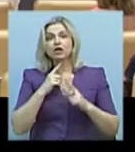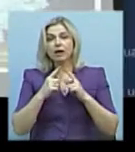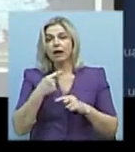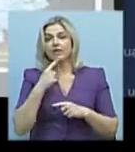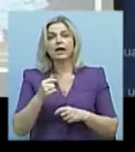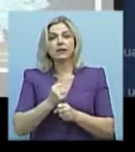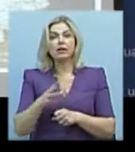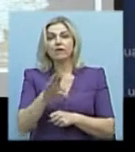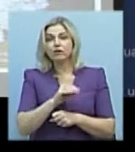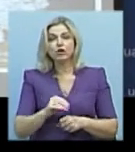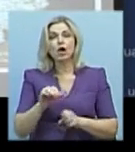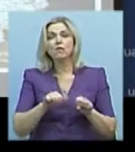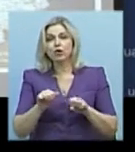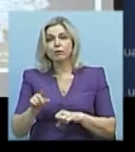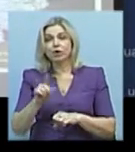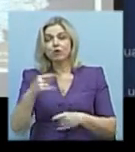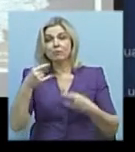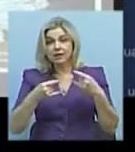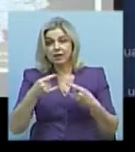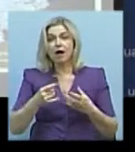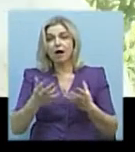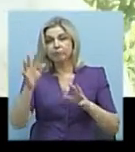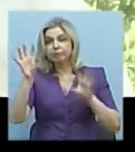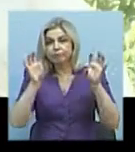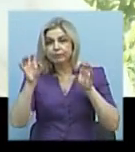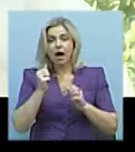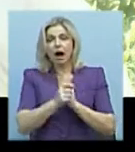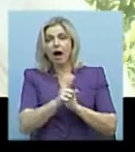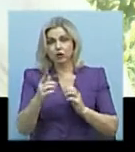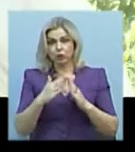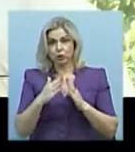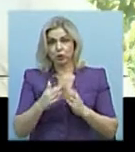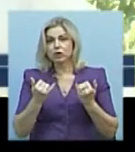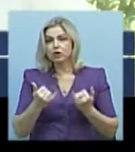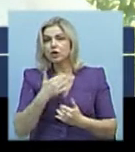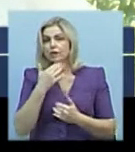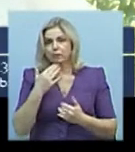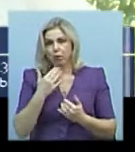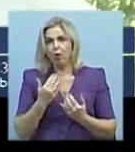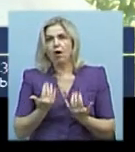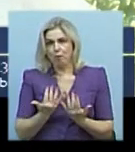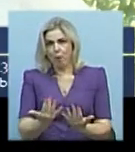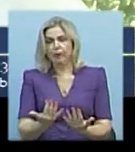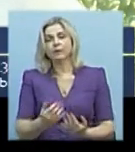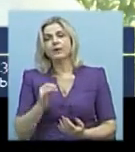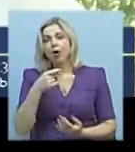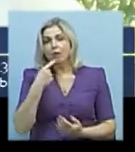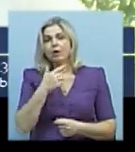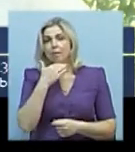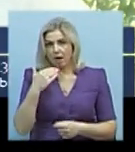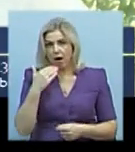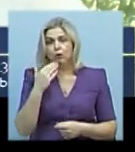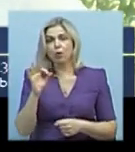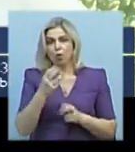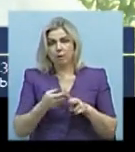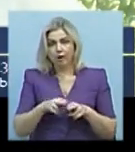можливе, аби сигнал отримували в кожній оселі. На сьогодні є ажіотажний попит. тому що говорилося про це багато, говорилося